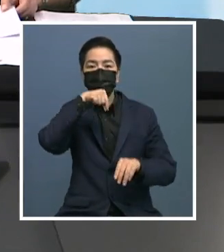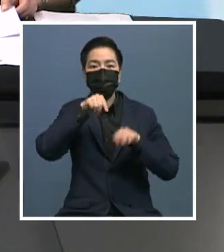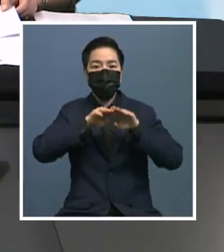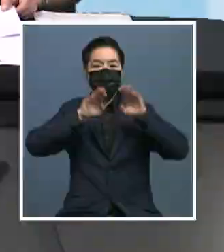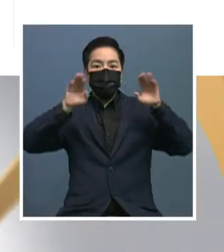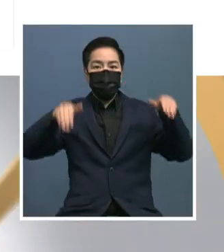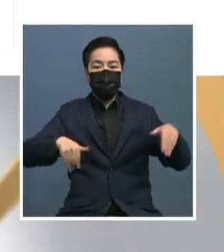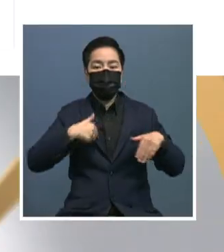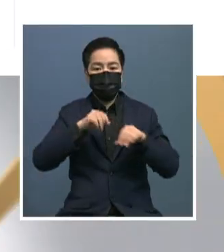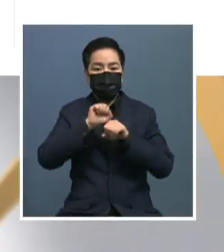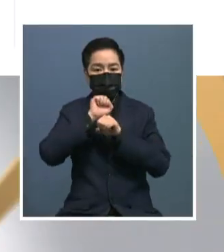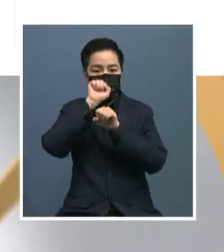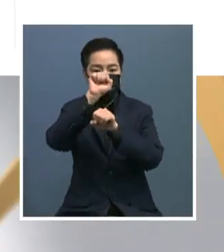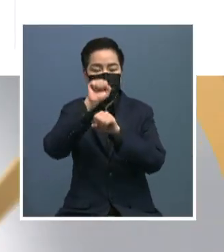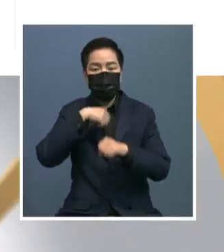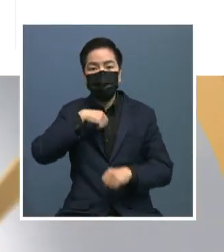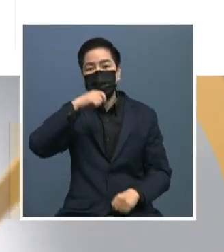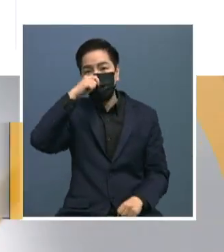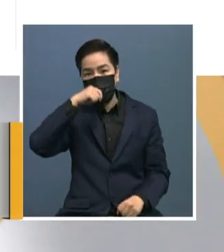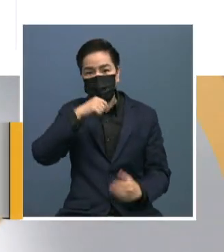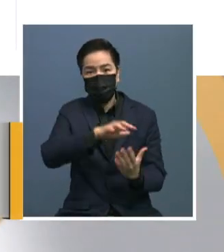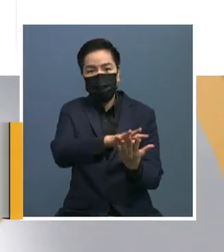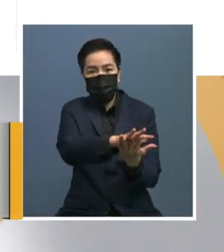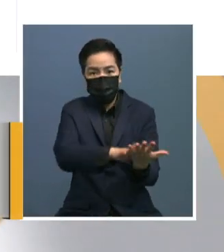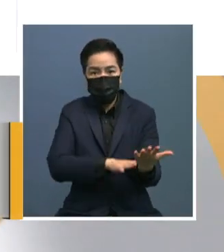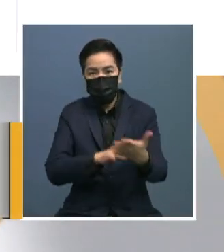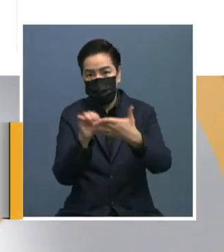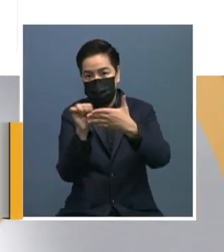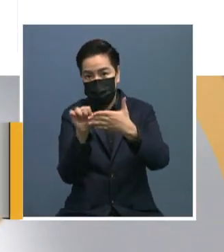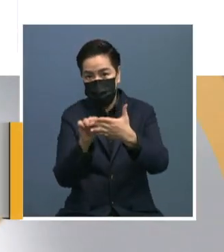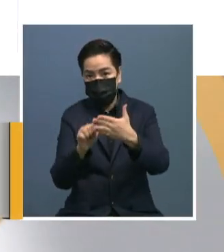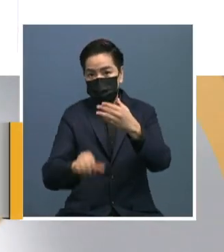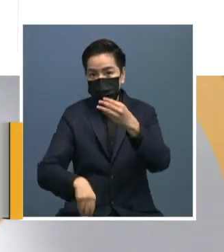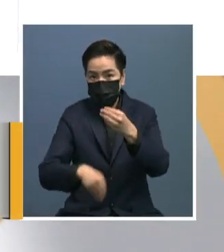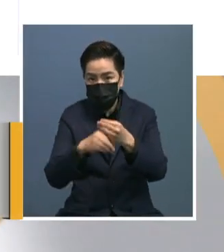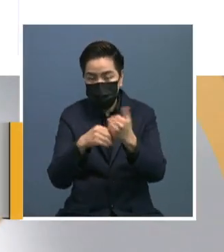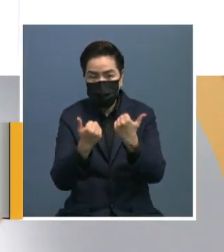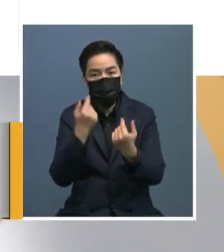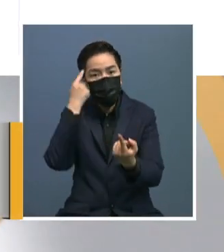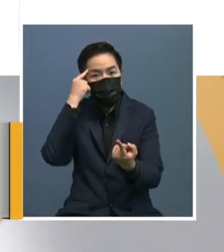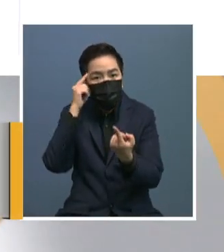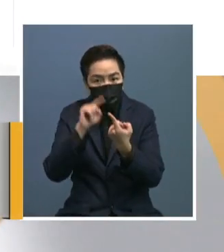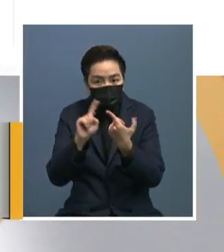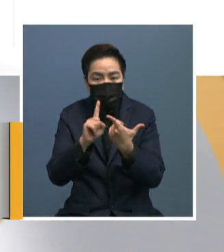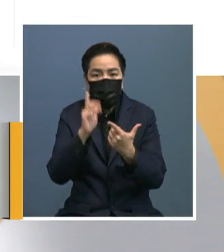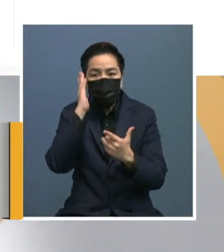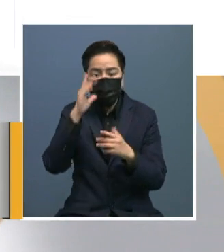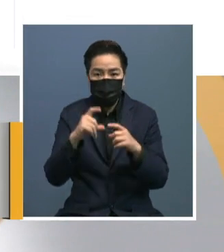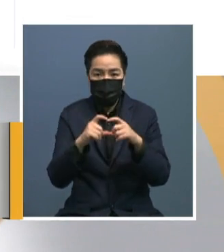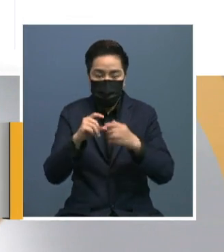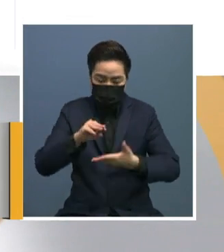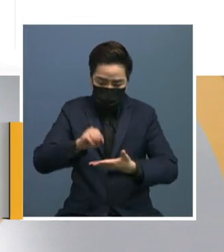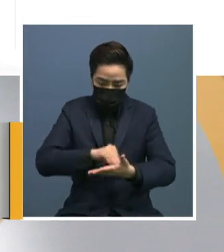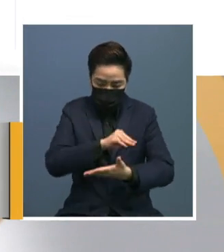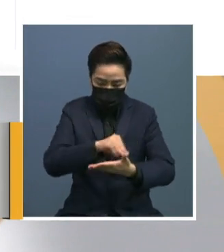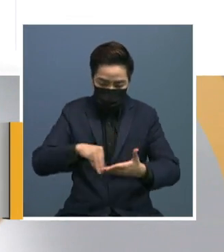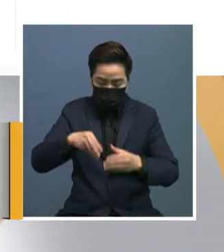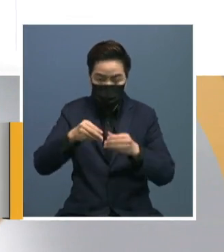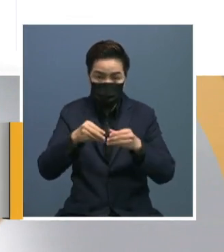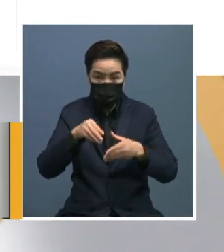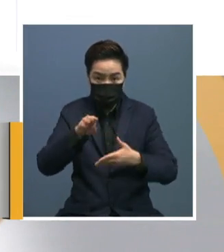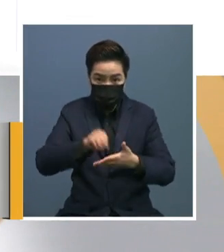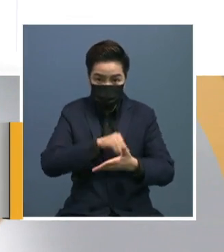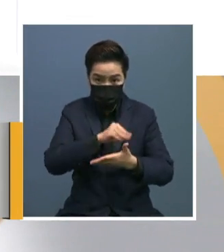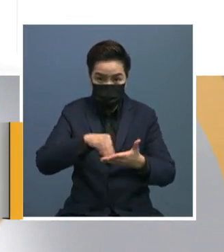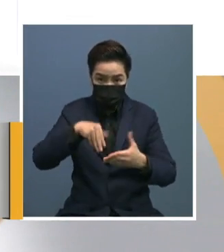ของรัฐธรรมนูญแห่งราชอาณาจักรไทยแก้ไขเพิ่มเติมเป็นการที่จะพูดถึงเรื่องของการกลับมาใช้บัตรเลือกตั้ง 2ใบรวม